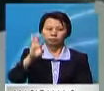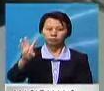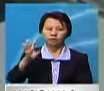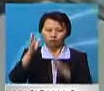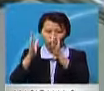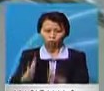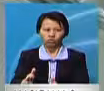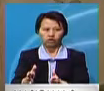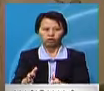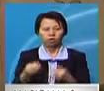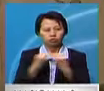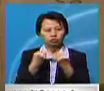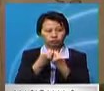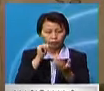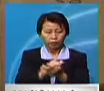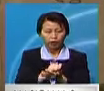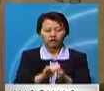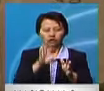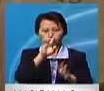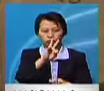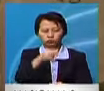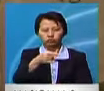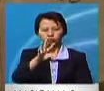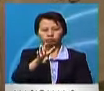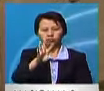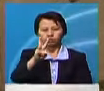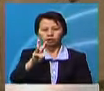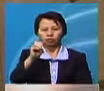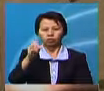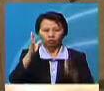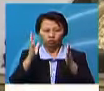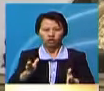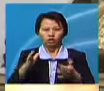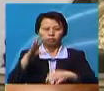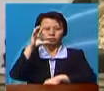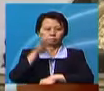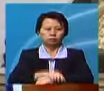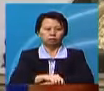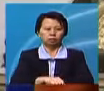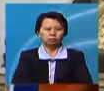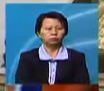73,494 orang. Daripada jumlah itu, 7,460 orang ditahan.